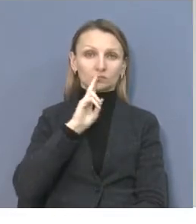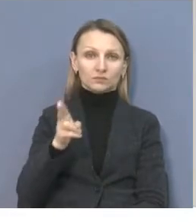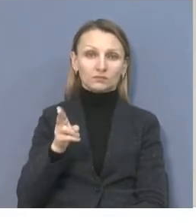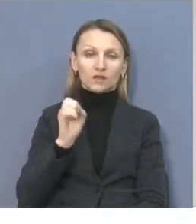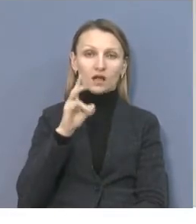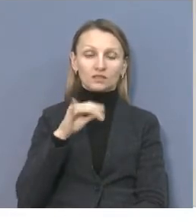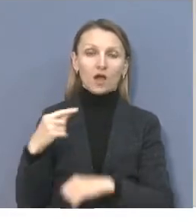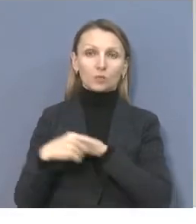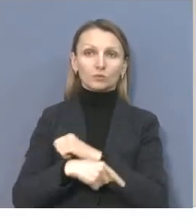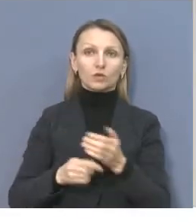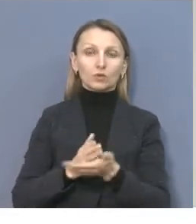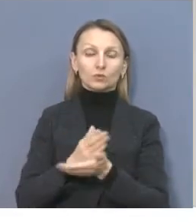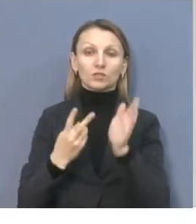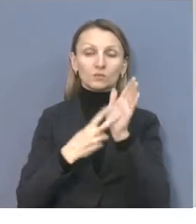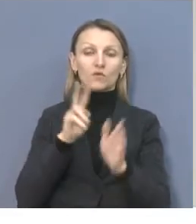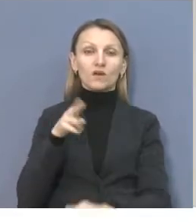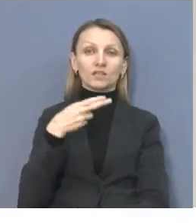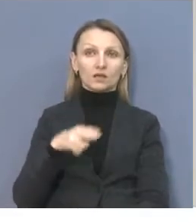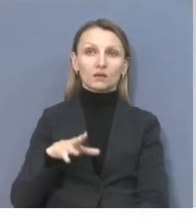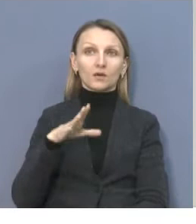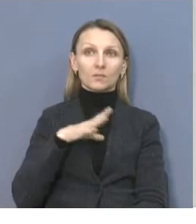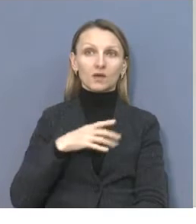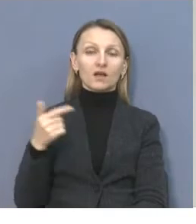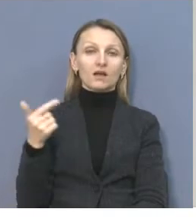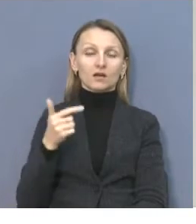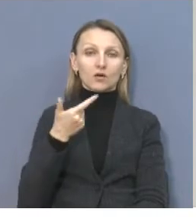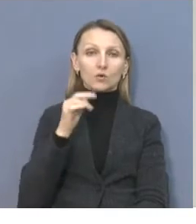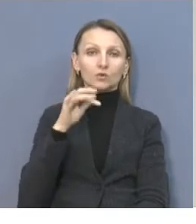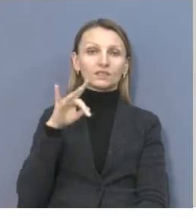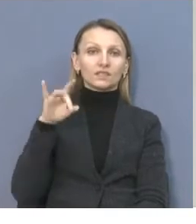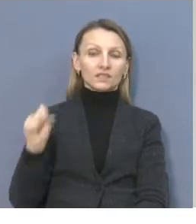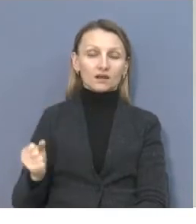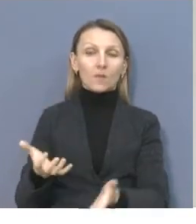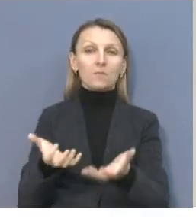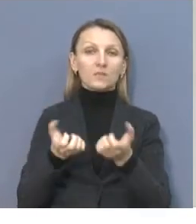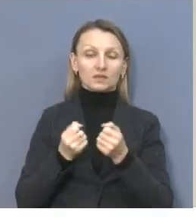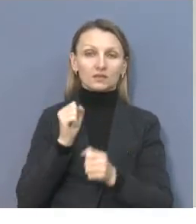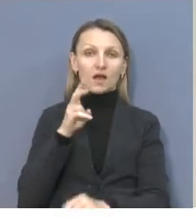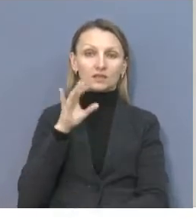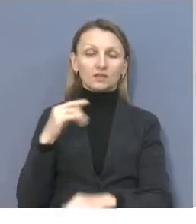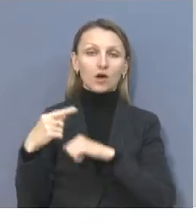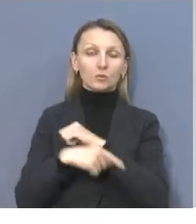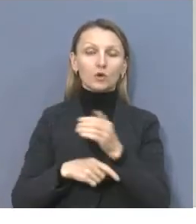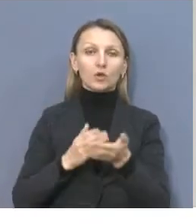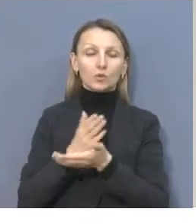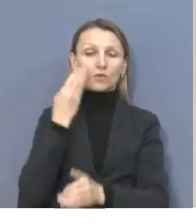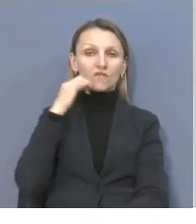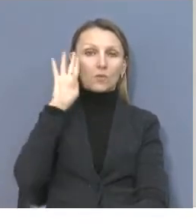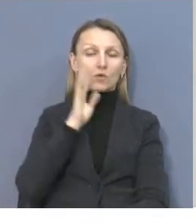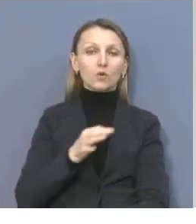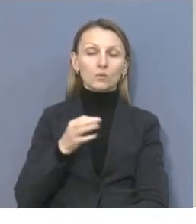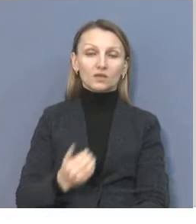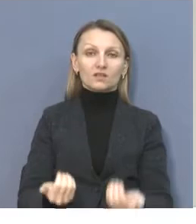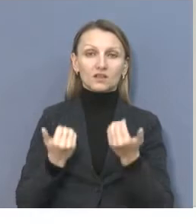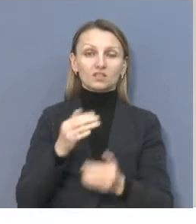7 декабря текущего года обращение от гражданки гульдиры рамазан принято антикоррупционная службой акмолинской области в настоящее